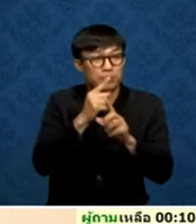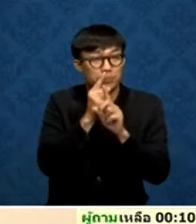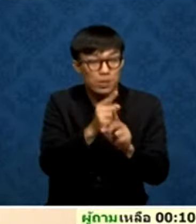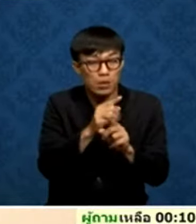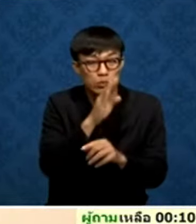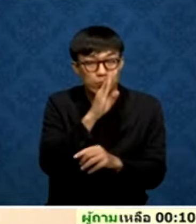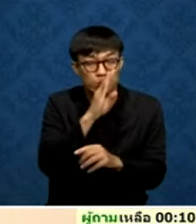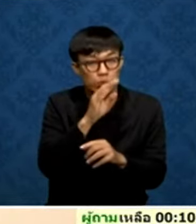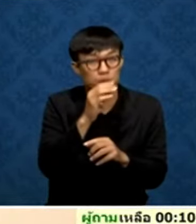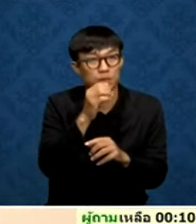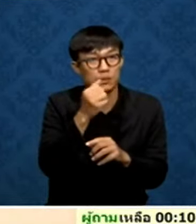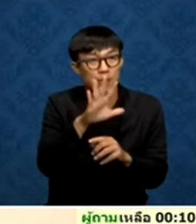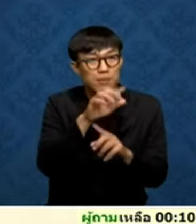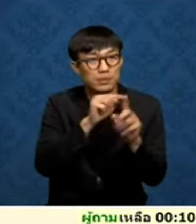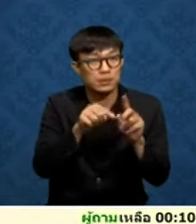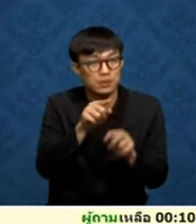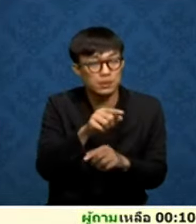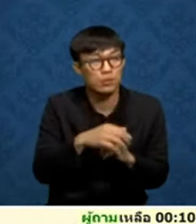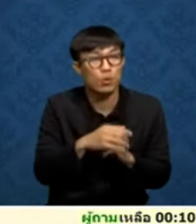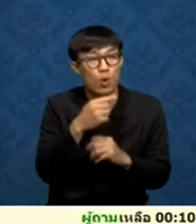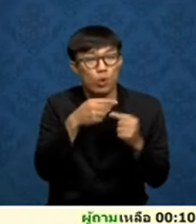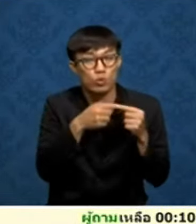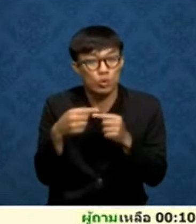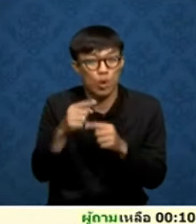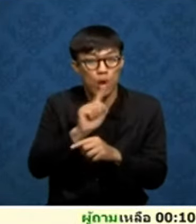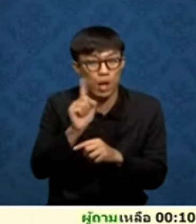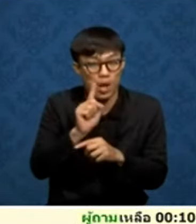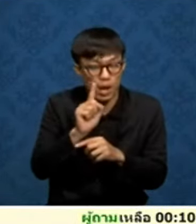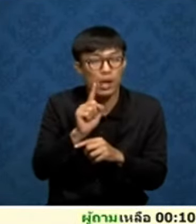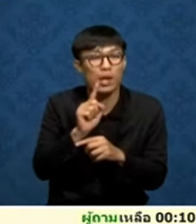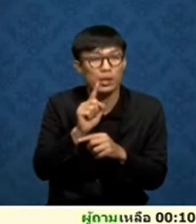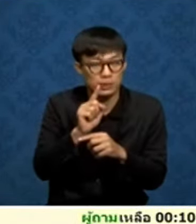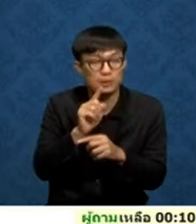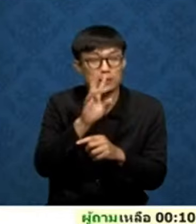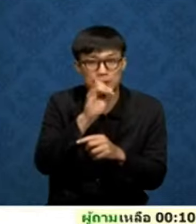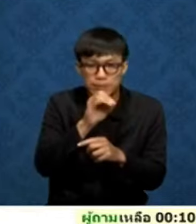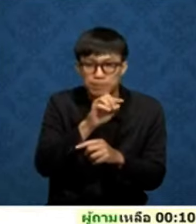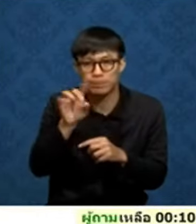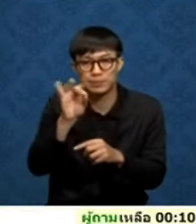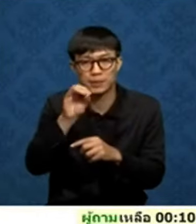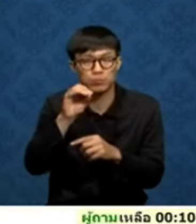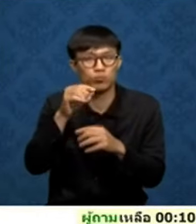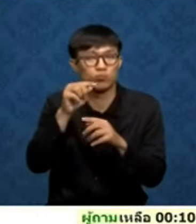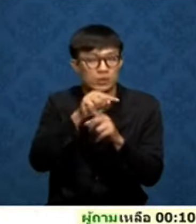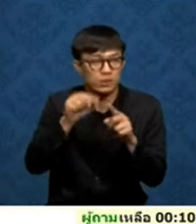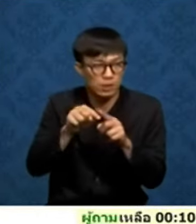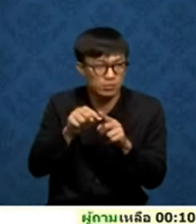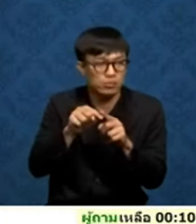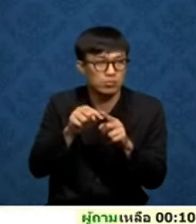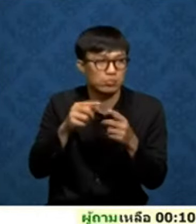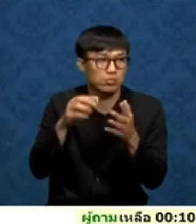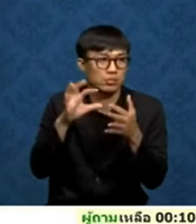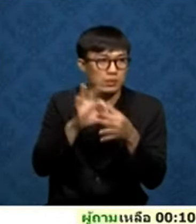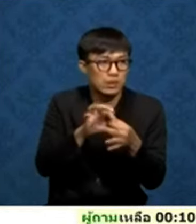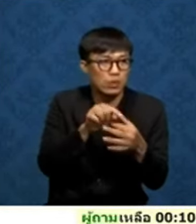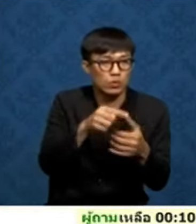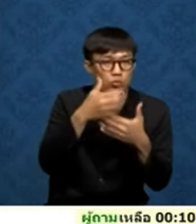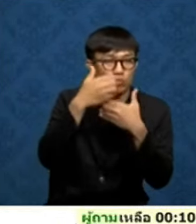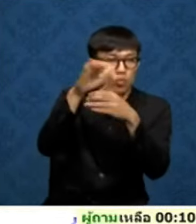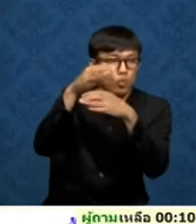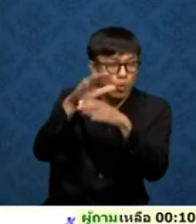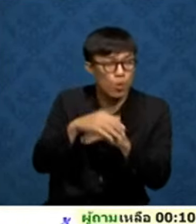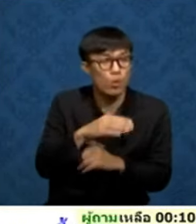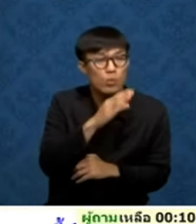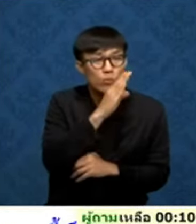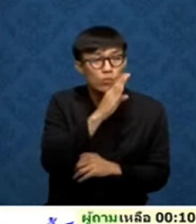มาณ 15% นี้มีผลต่อเนื่องไปถึงยอดการส่งออกประมาณ 70-80% ของประเทศดังนั้นก็มาถามต่อไปว่าแล้วที่มาล